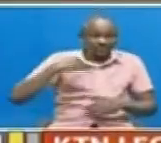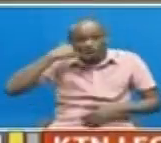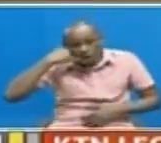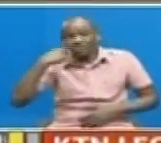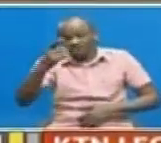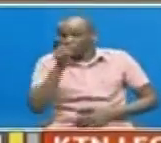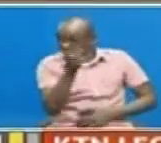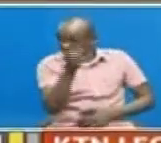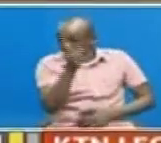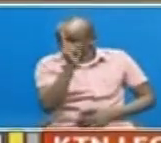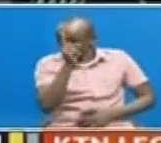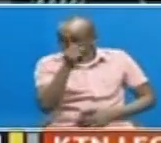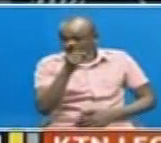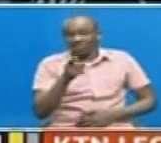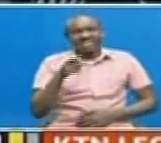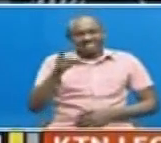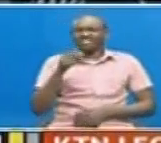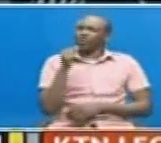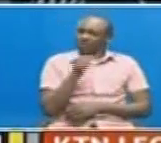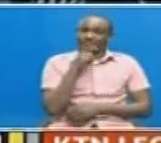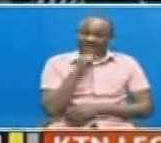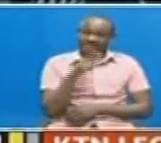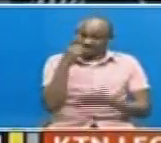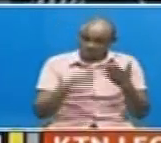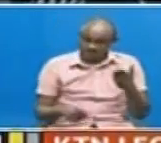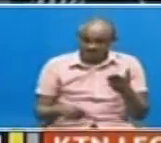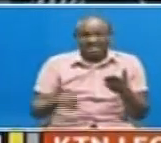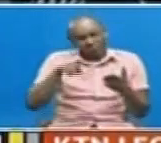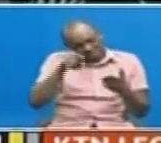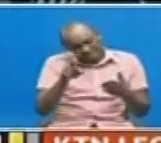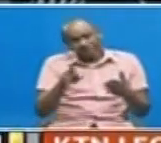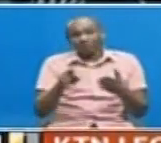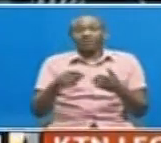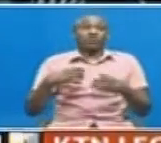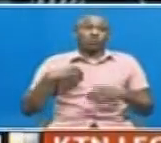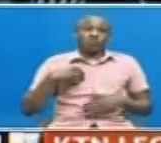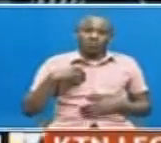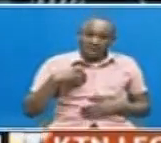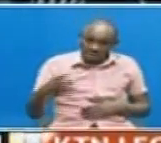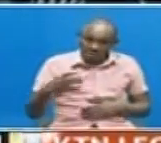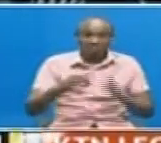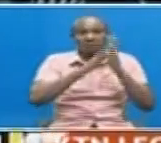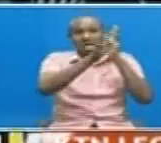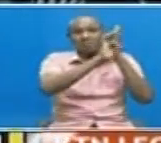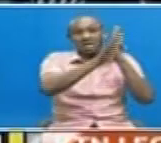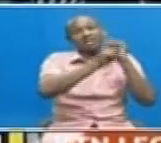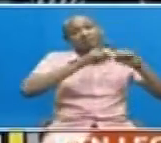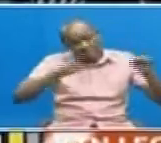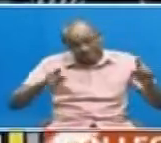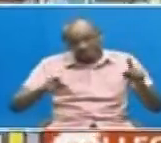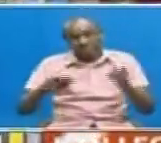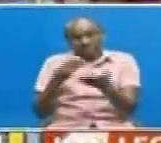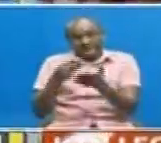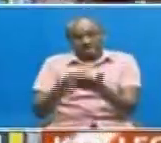simu na kumtishia maisha. Mzee Enok Ondego anasalia tu kuwa tajiri wa sifa lakini maskini